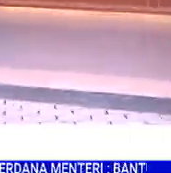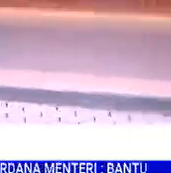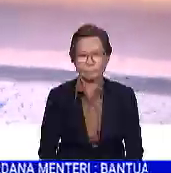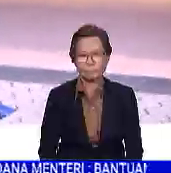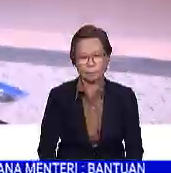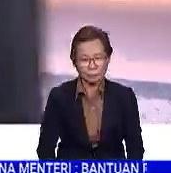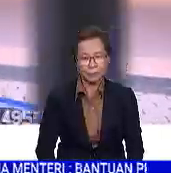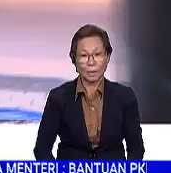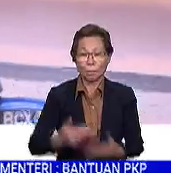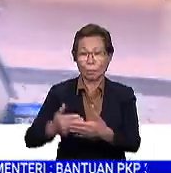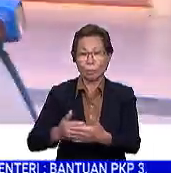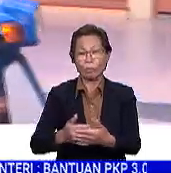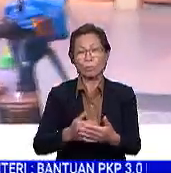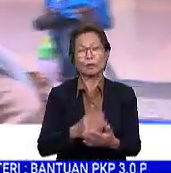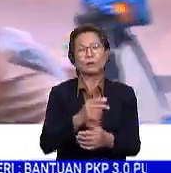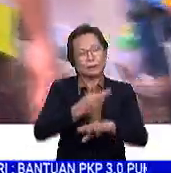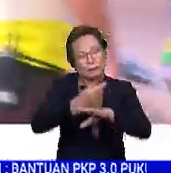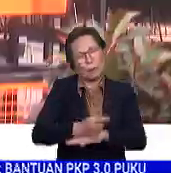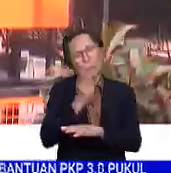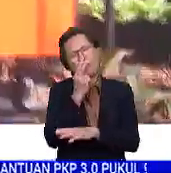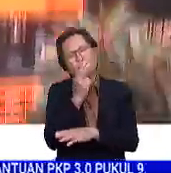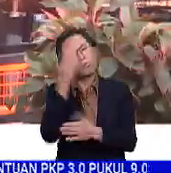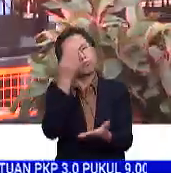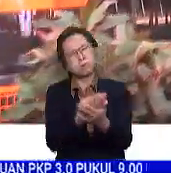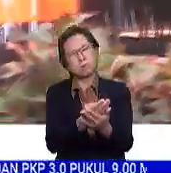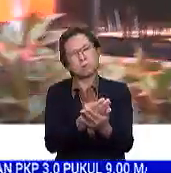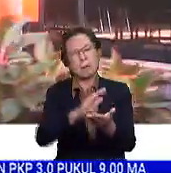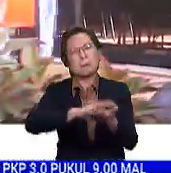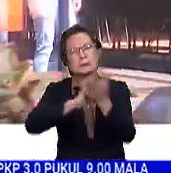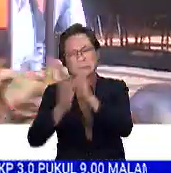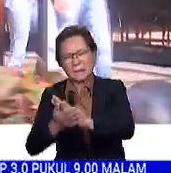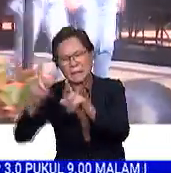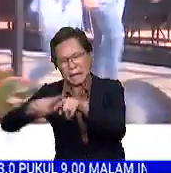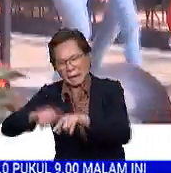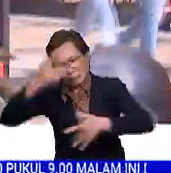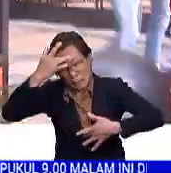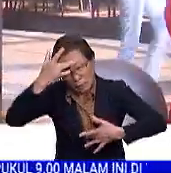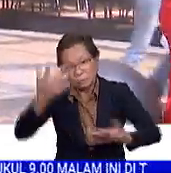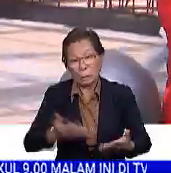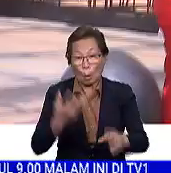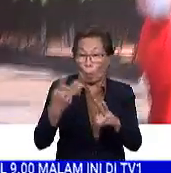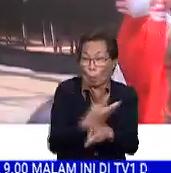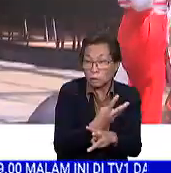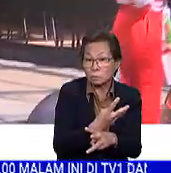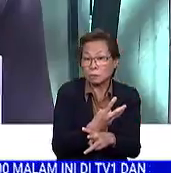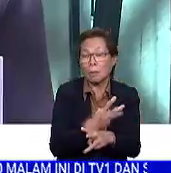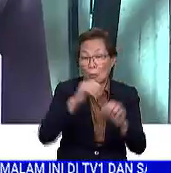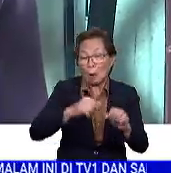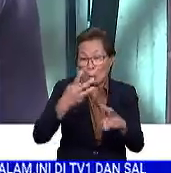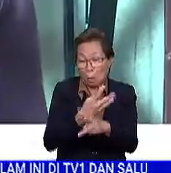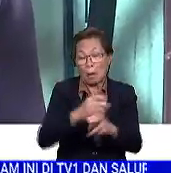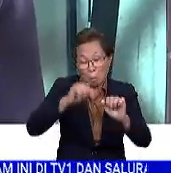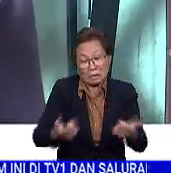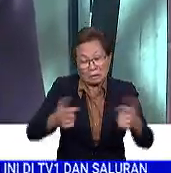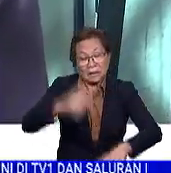Sebelum penurunan pandemik, tabiat merokok sudah terbukti mengakibatkan pelbagai jenis penyakit. Keadaan lebih buruk boleh terjadi